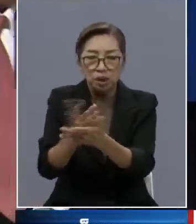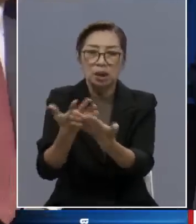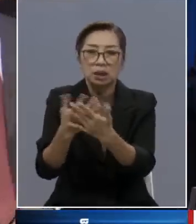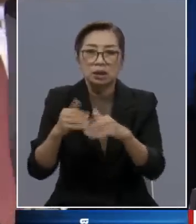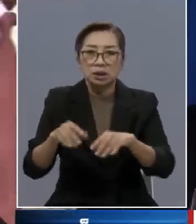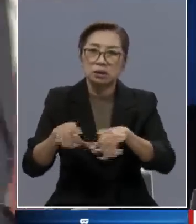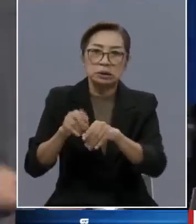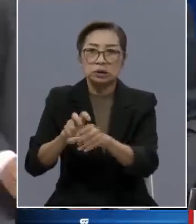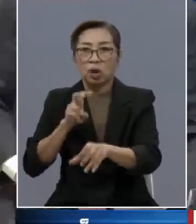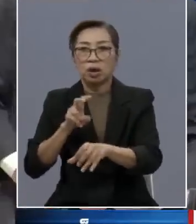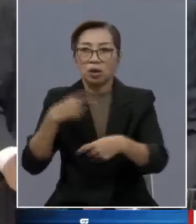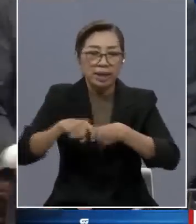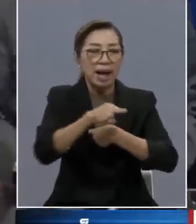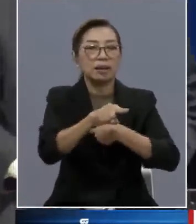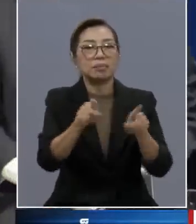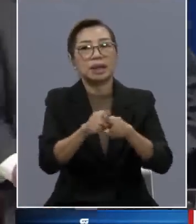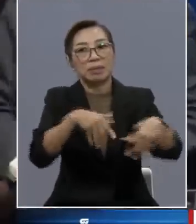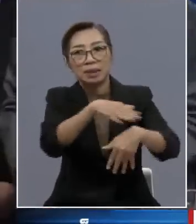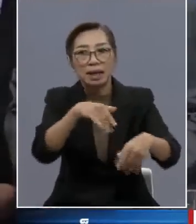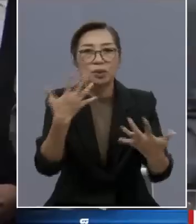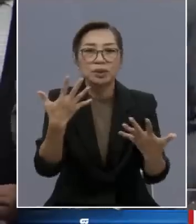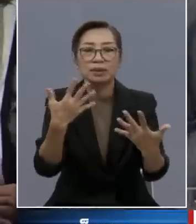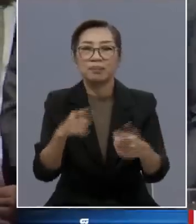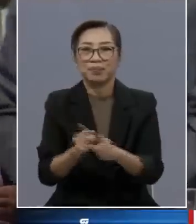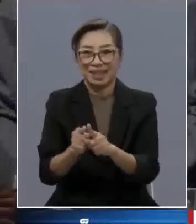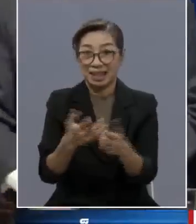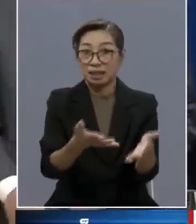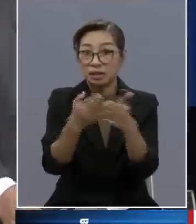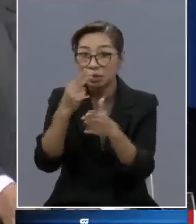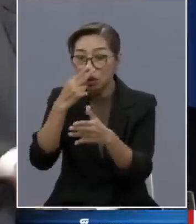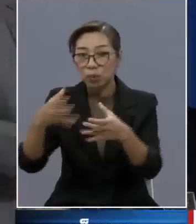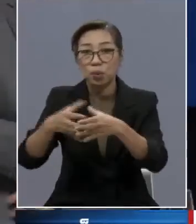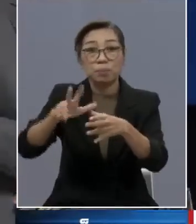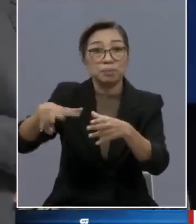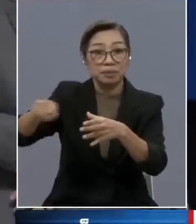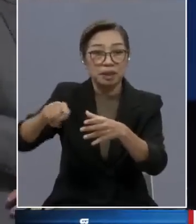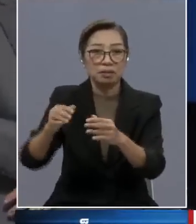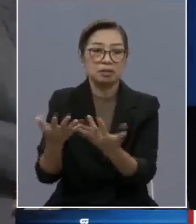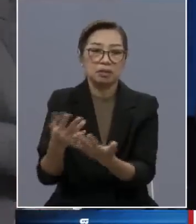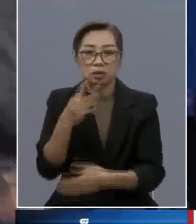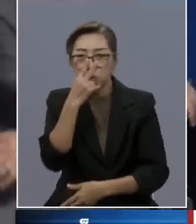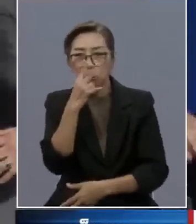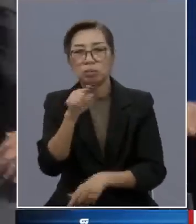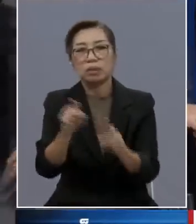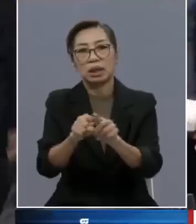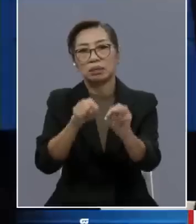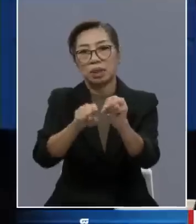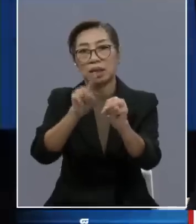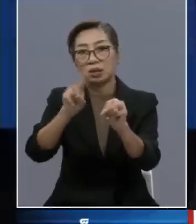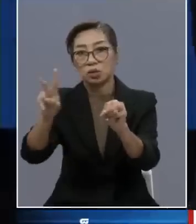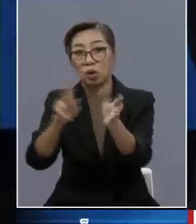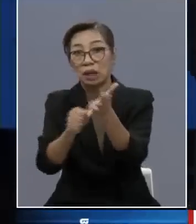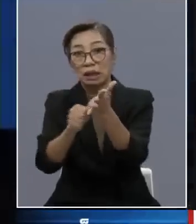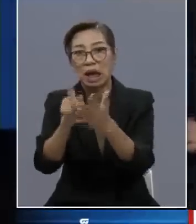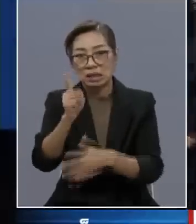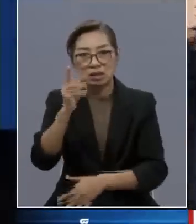ณทางเพื่อไทยครับพี่ใหญ่ไซส์พรรคอันดับ2ก็มองอนาคตออกเหมือนกันว่าการแก้ไขมาตรา112จะพาไปพบเจอกับอะไร